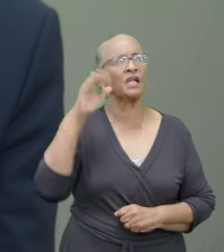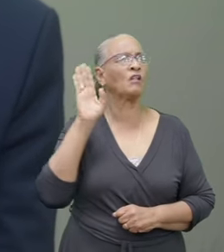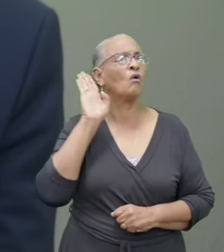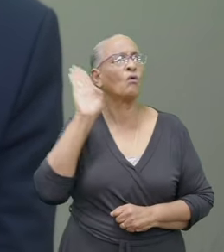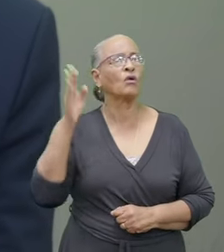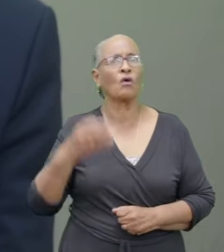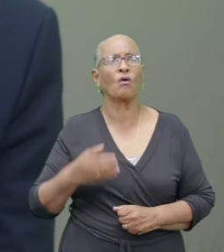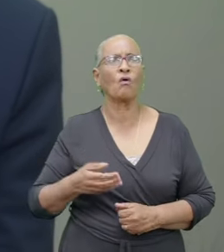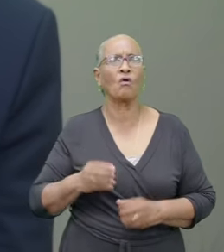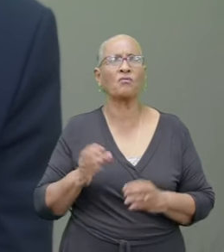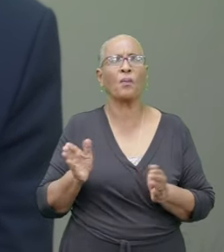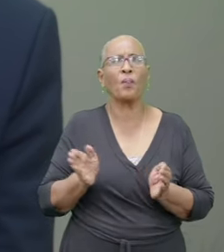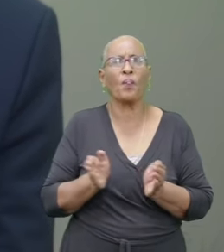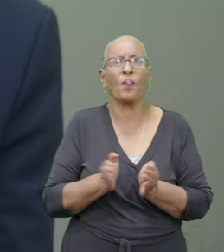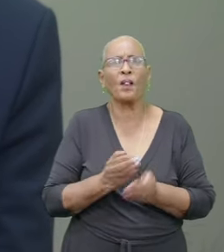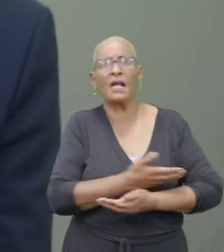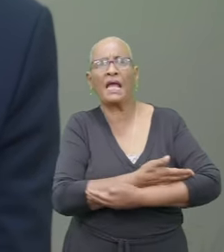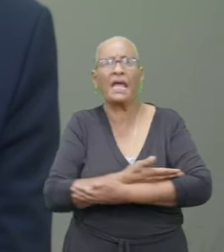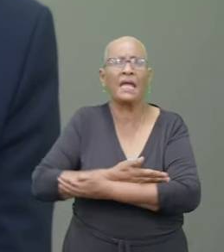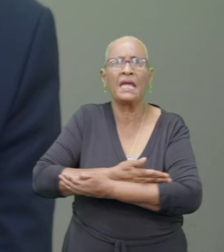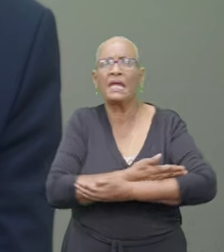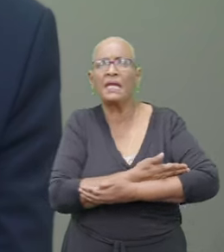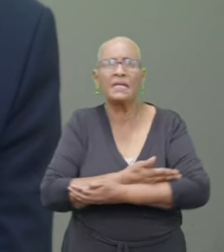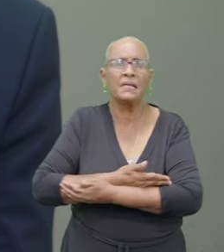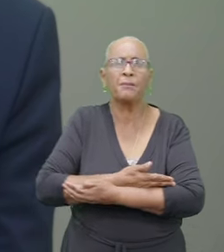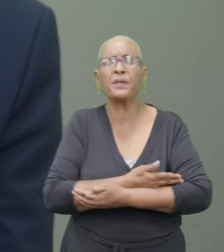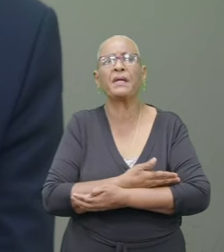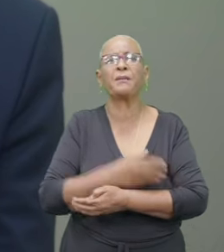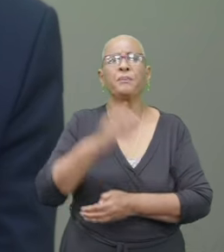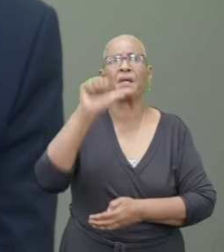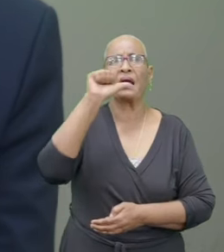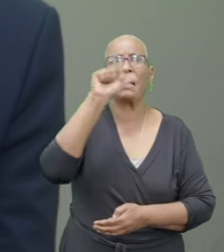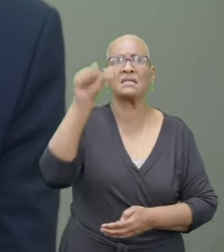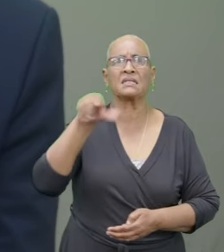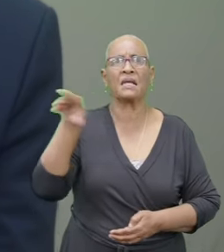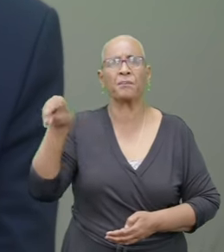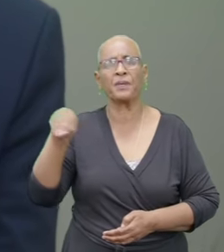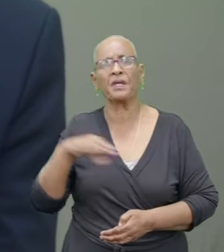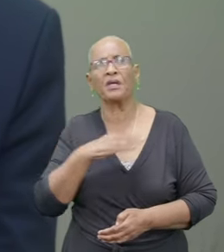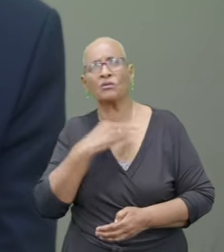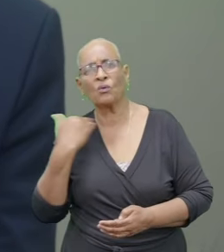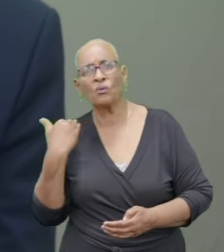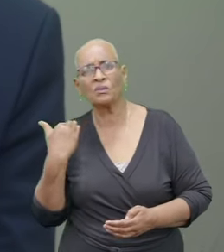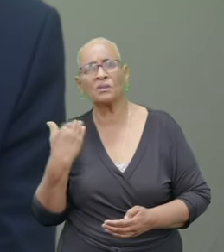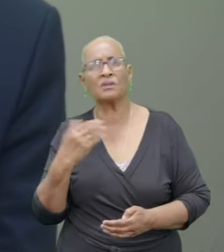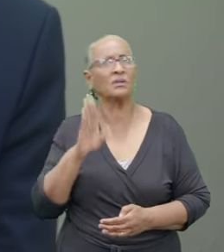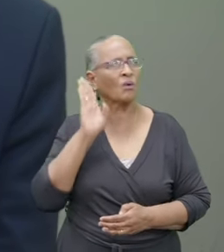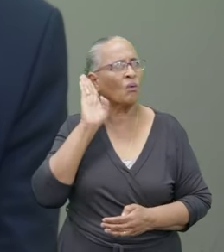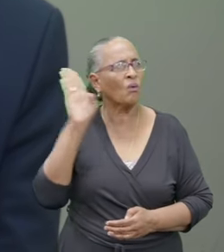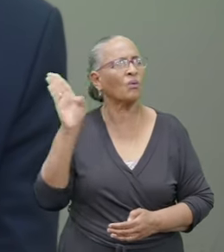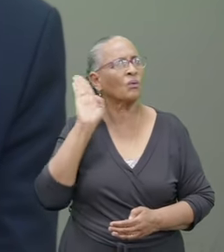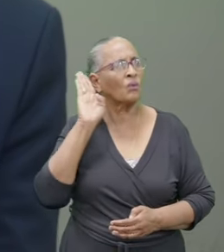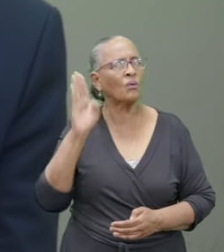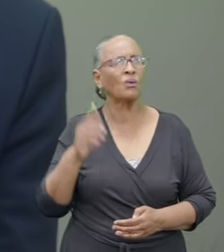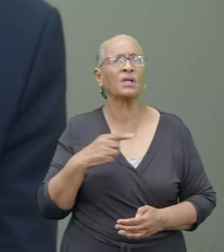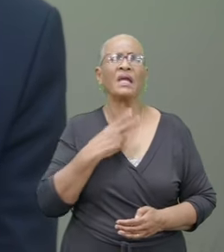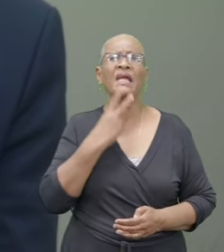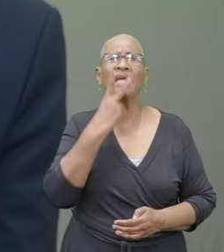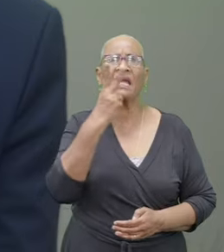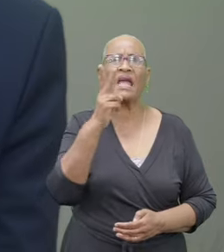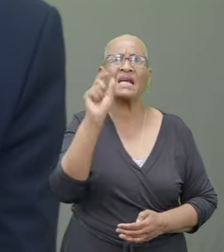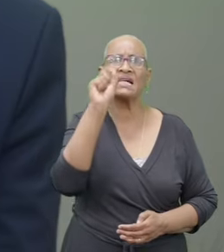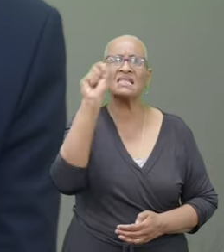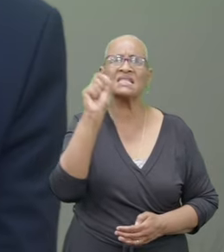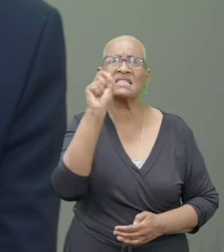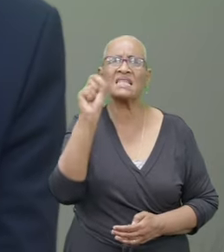over sterfte van kinderen, sterfte van baby's. En ik wil heel rationeel kijken naar deze cijfers, waarbij we